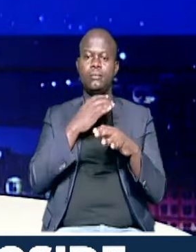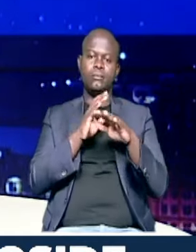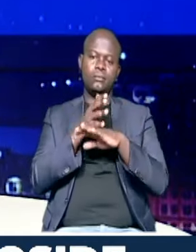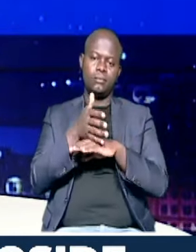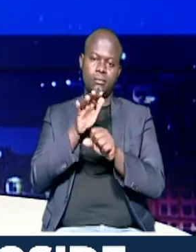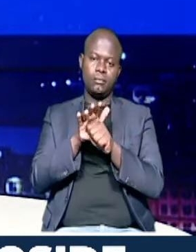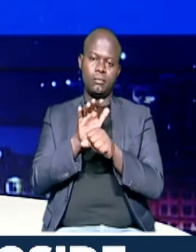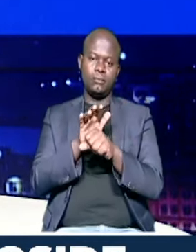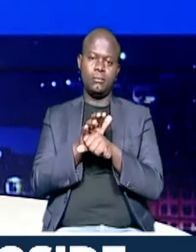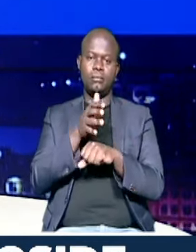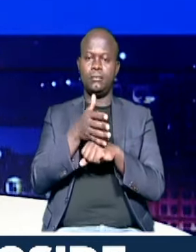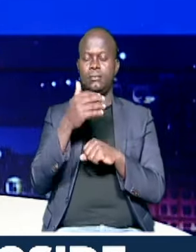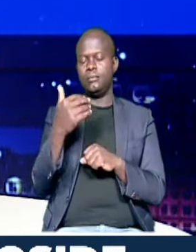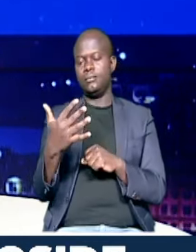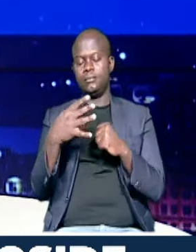mu